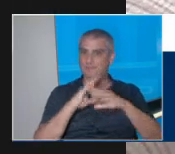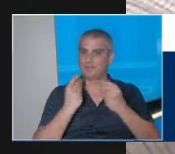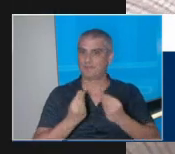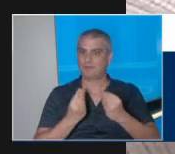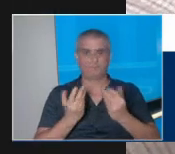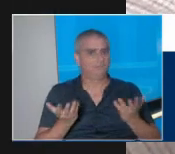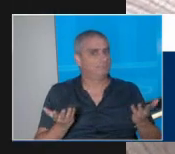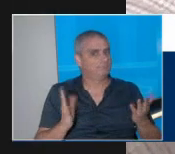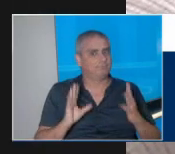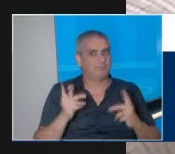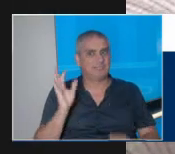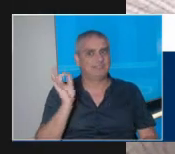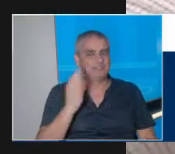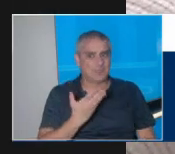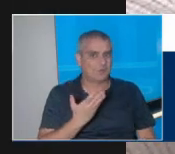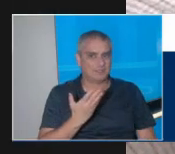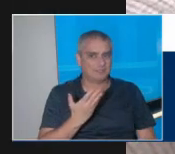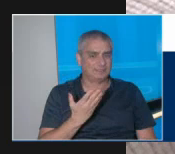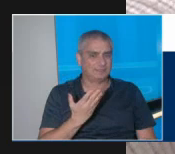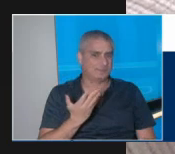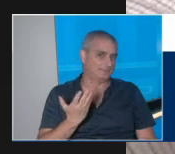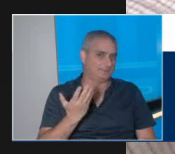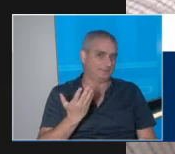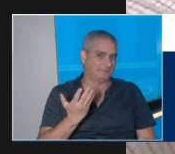טוב. מה הסיכוי